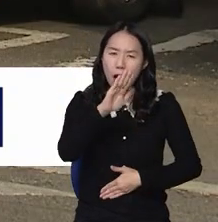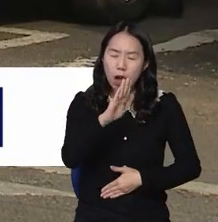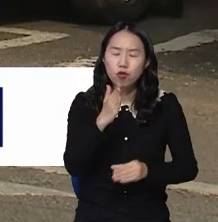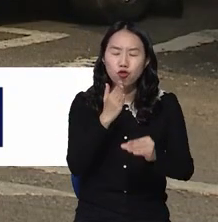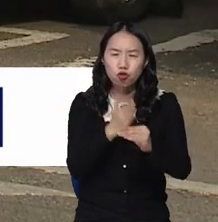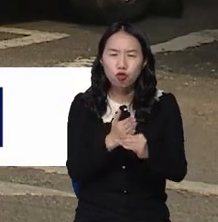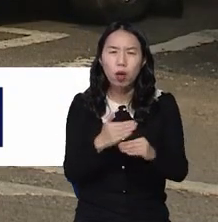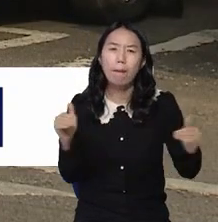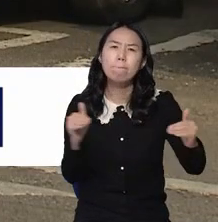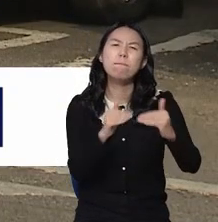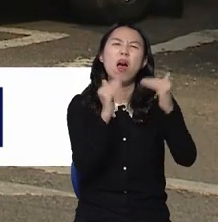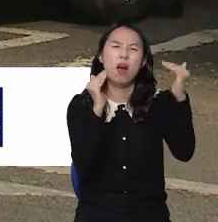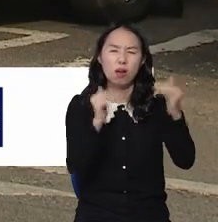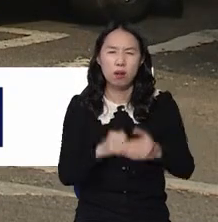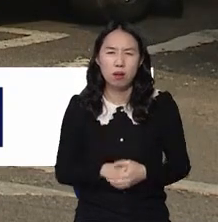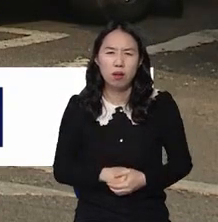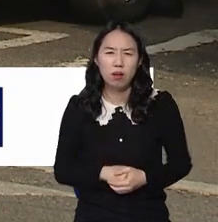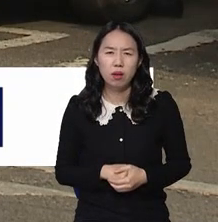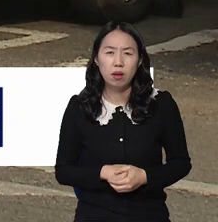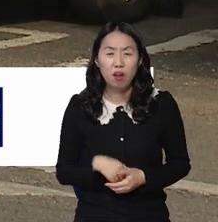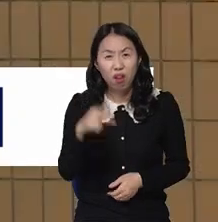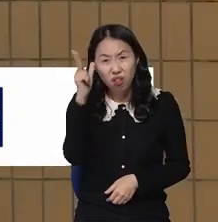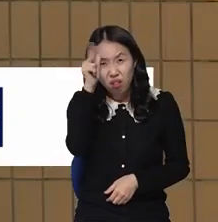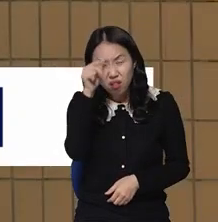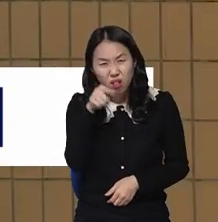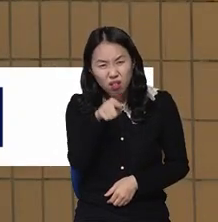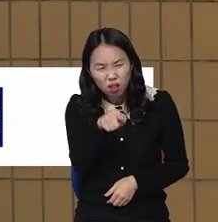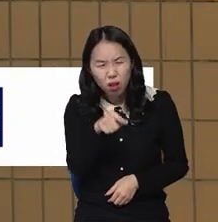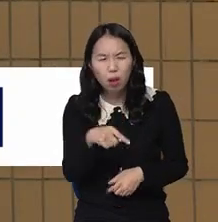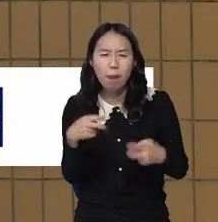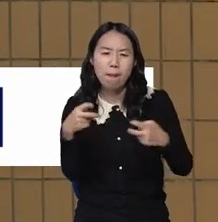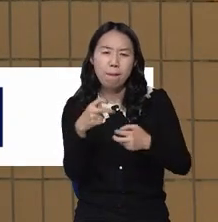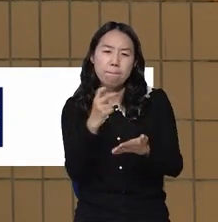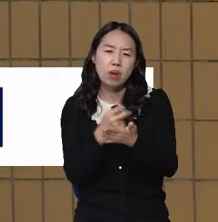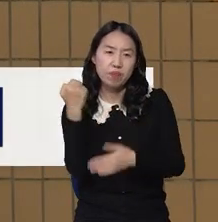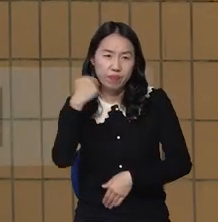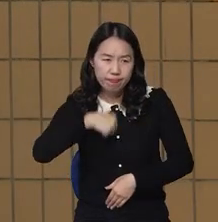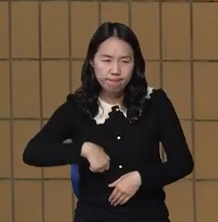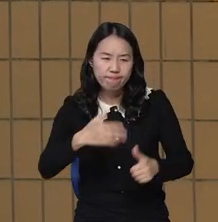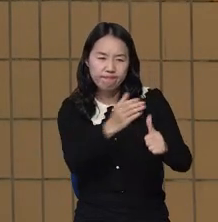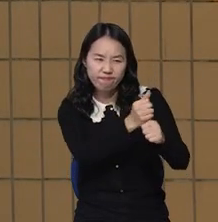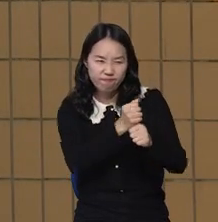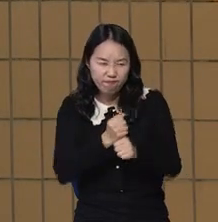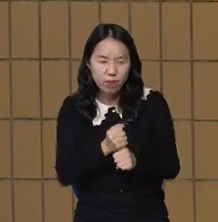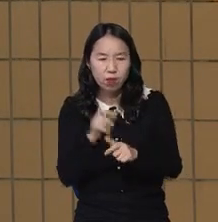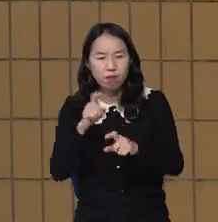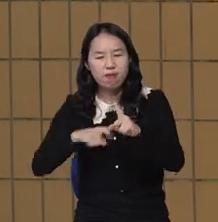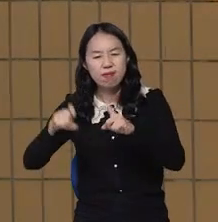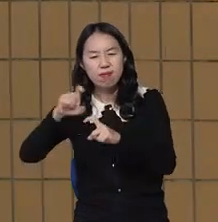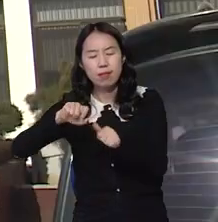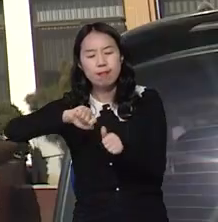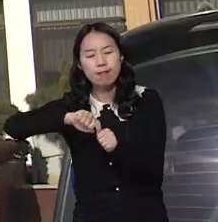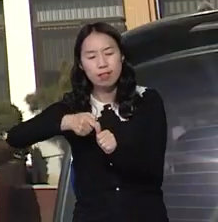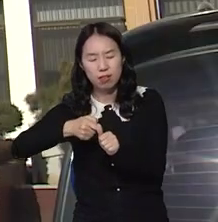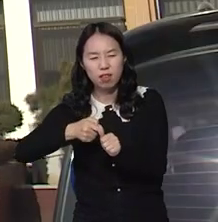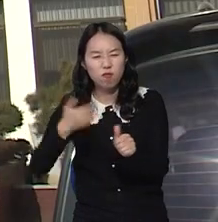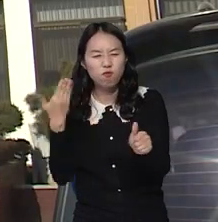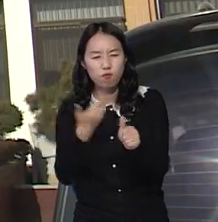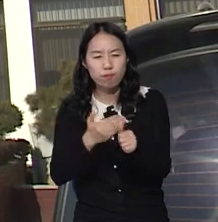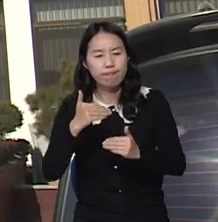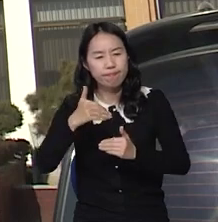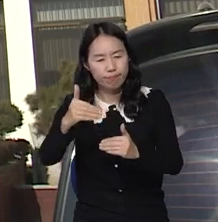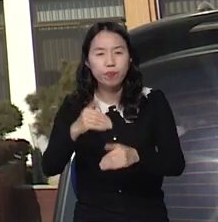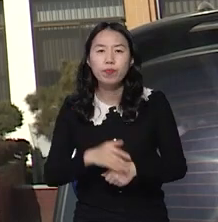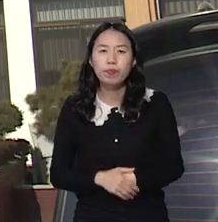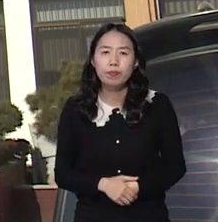운전하다 사고를 낸 것으로 드러났는데 경찰은 A경위를 도로교통법 위반 혐의로 입건하는 한편 별도로 징계 절차에